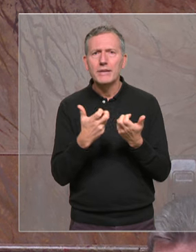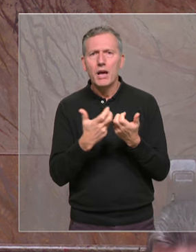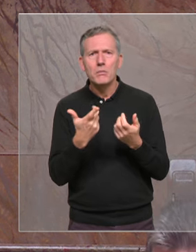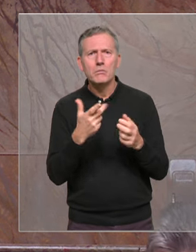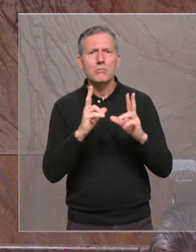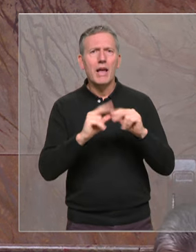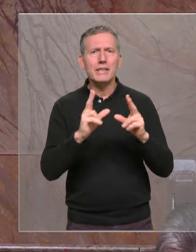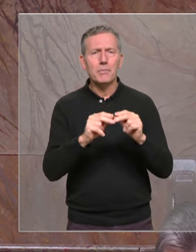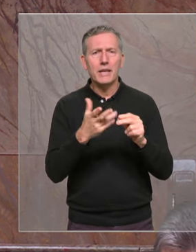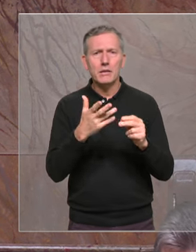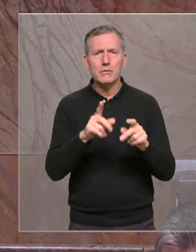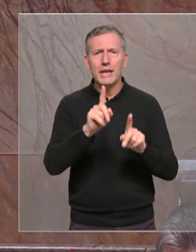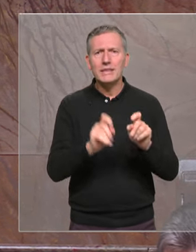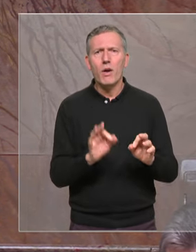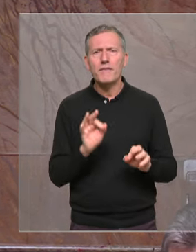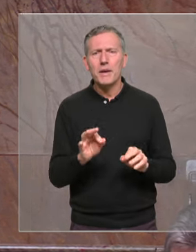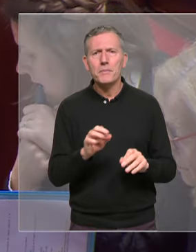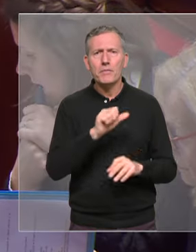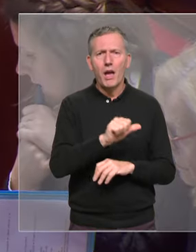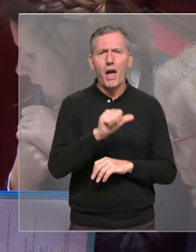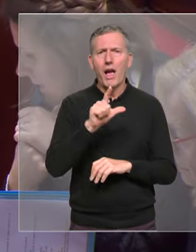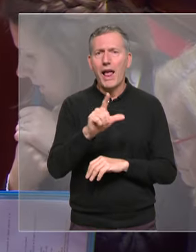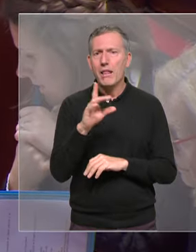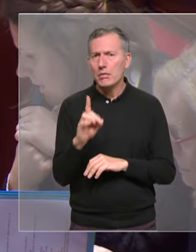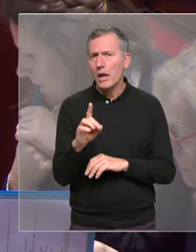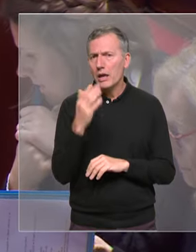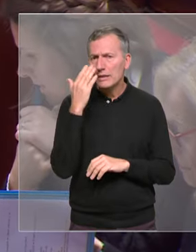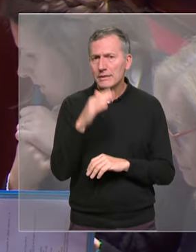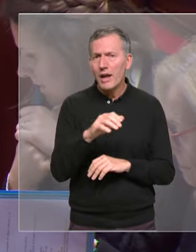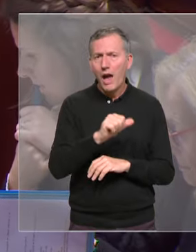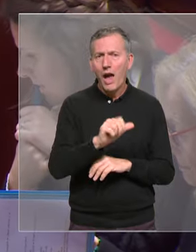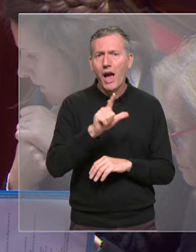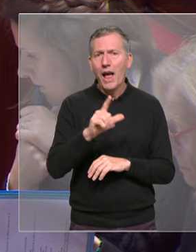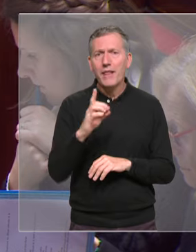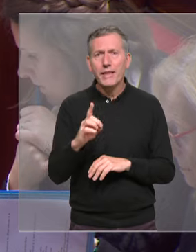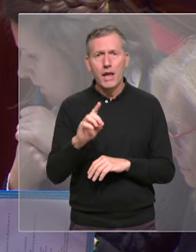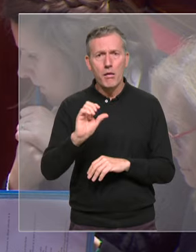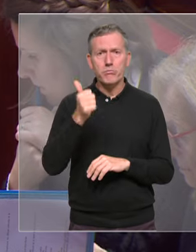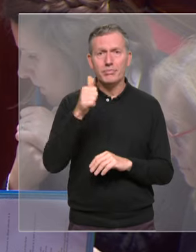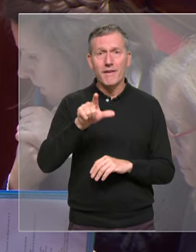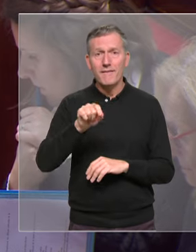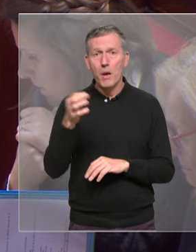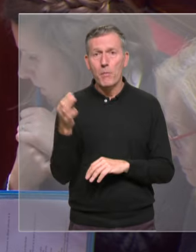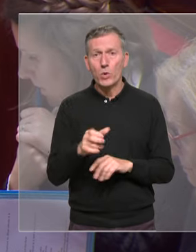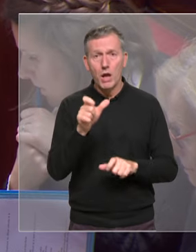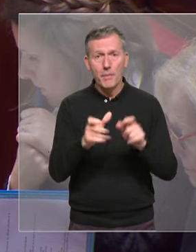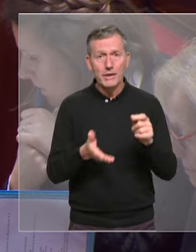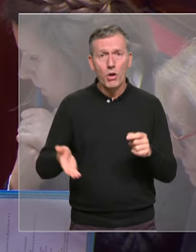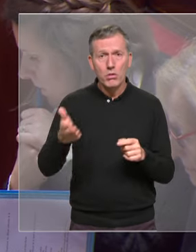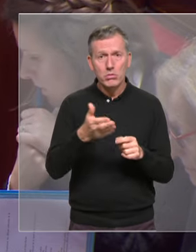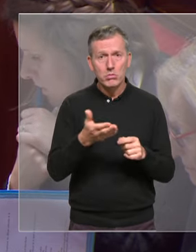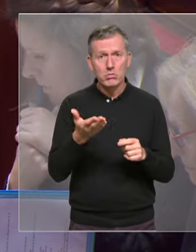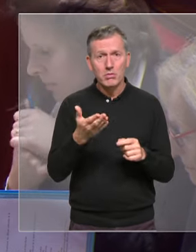cité un questionnement sur les affections de longue durée. Vous savez que les affections de longue durée concernent 20% de nos concitoyens,